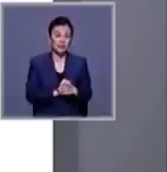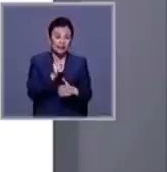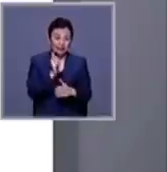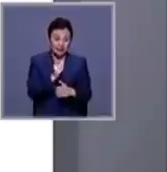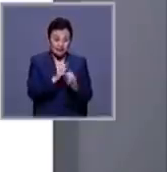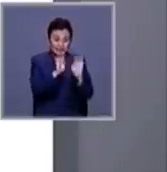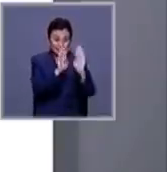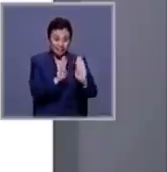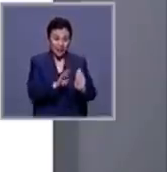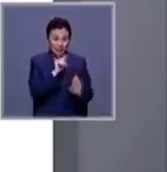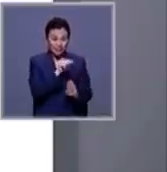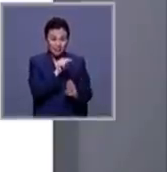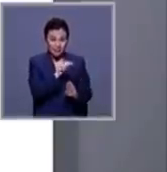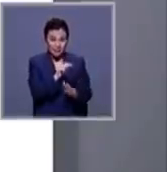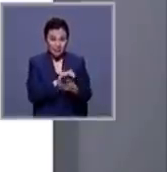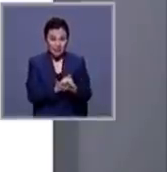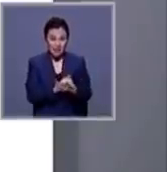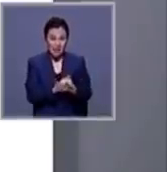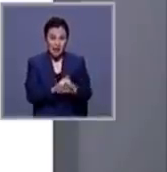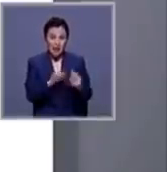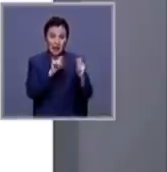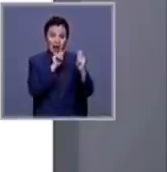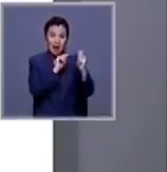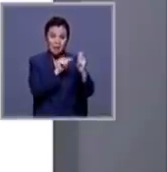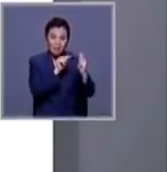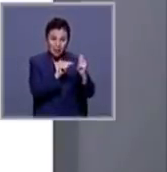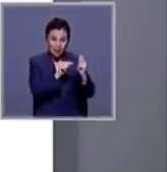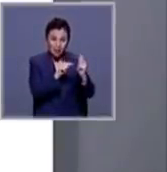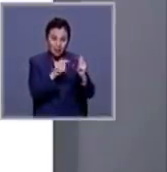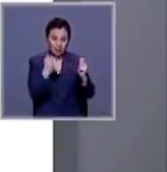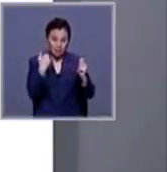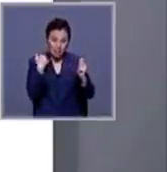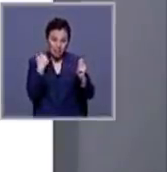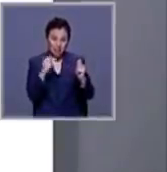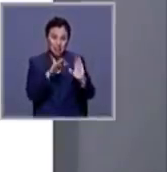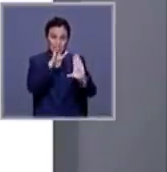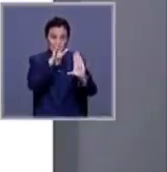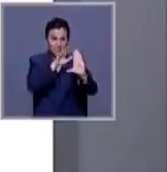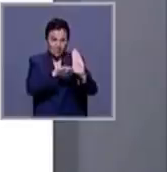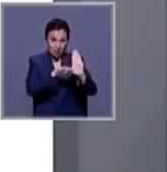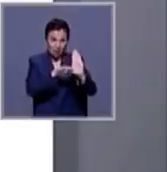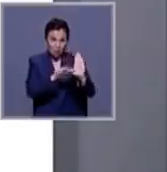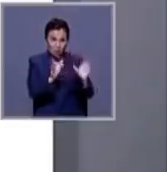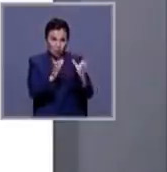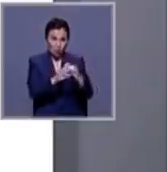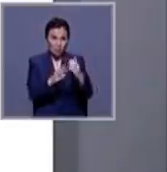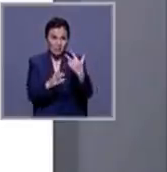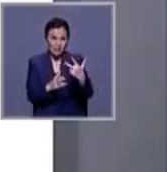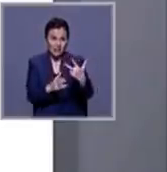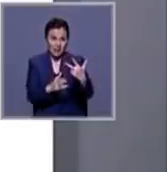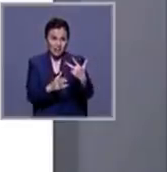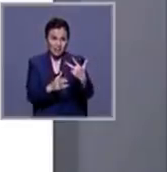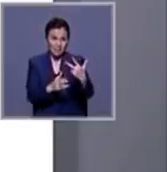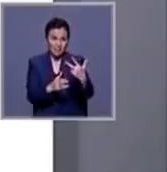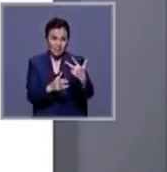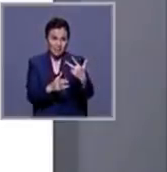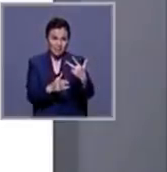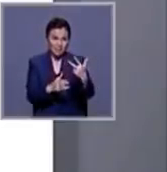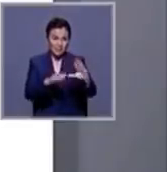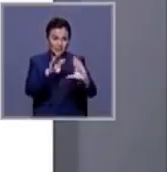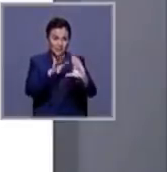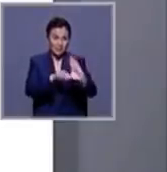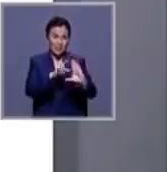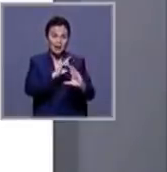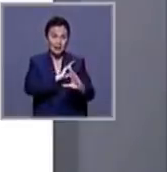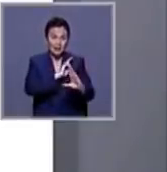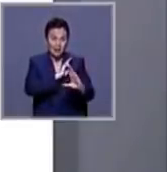ม่ก็นี่ไงก็หมายถึงว่าแต่ละอำเภอเนี่ยแต่ละอำเภอเนี่ยก็จะมีอย่างงี้ใช่มั้ยฮะผู้สมัครกลุ่มละ3คนนะก็แบบว่า สมมติ ก